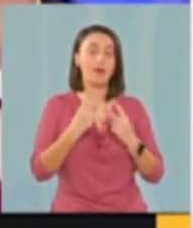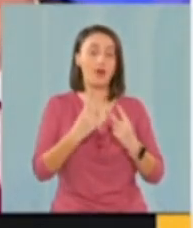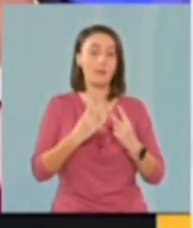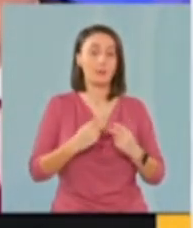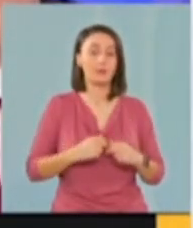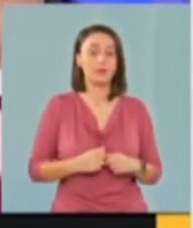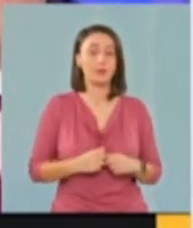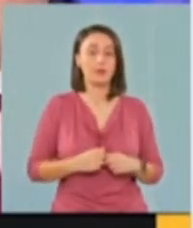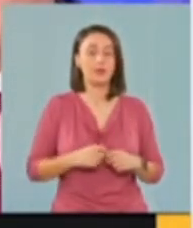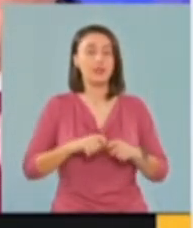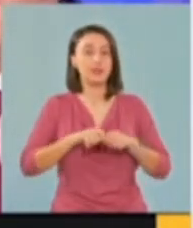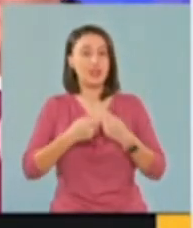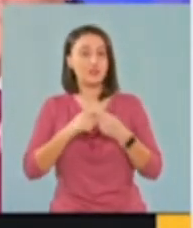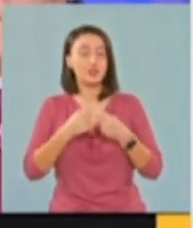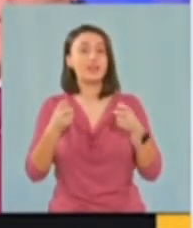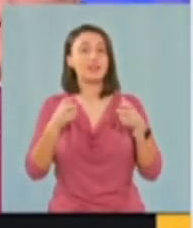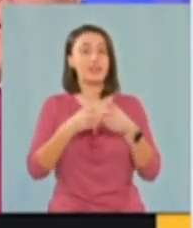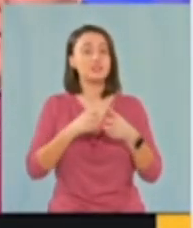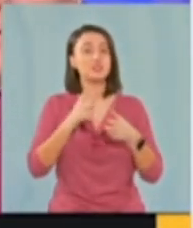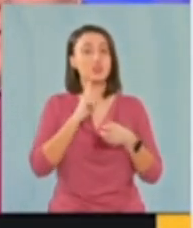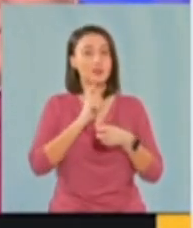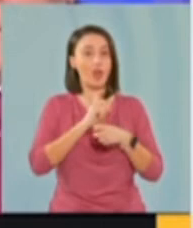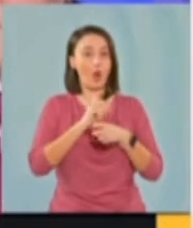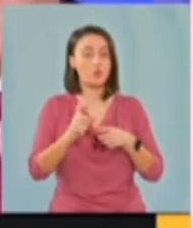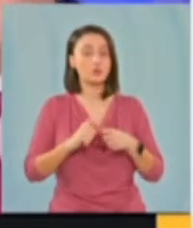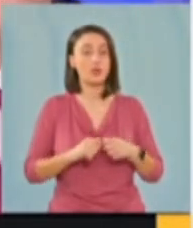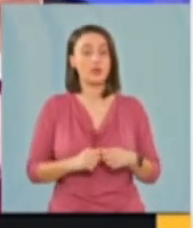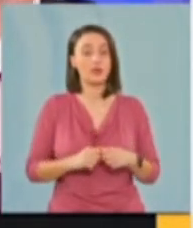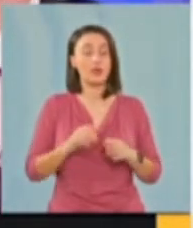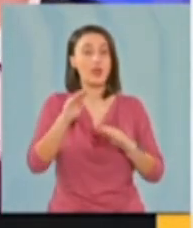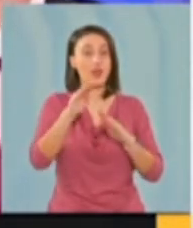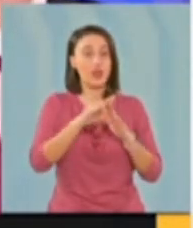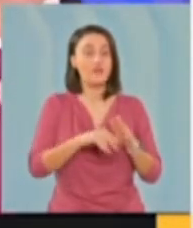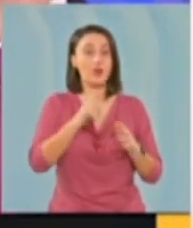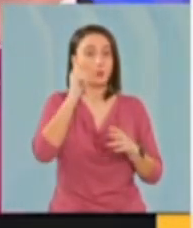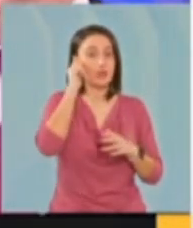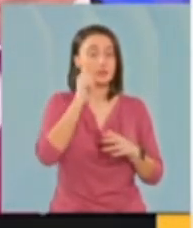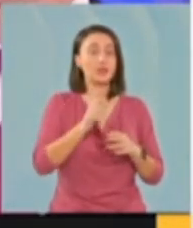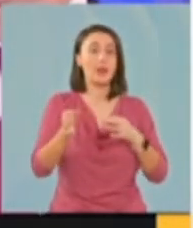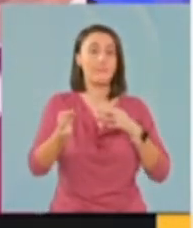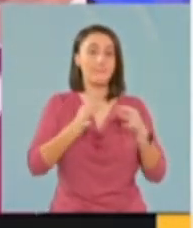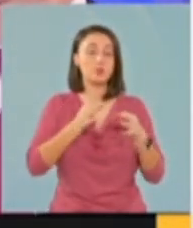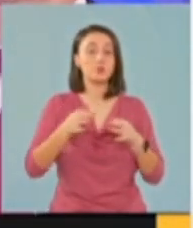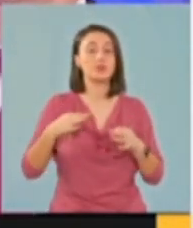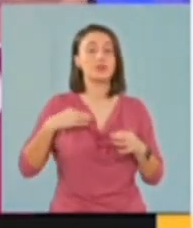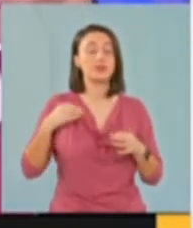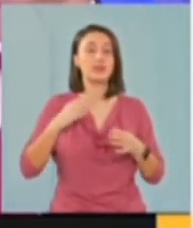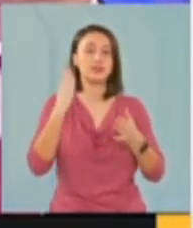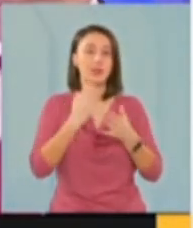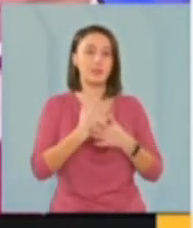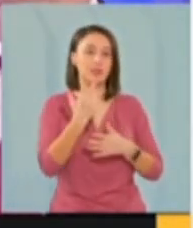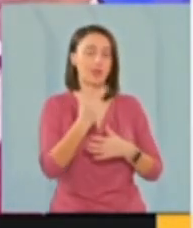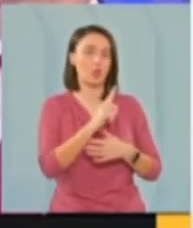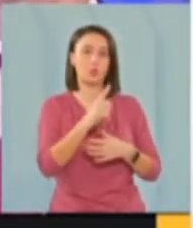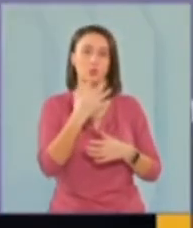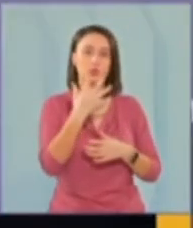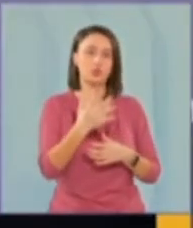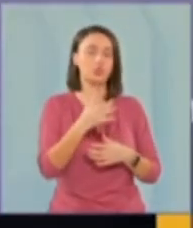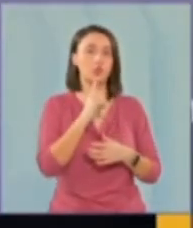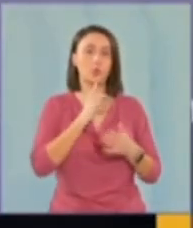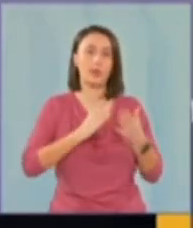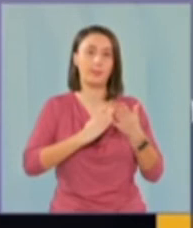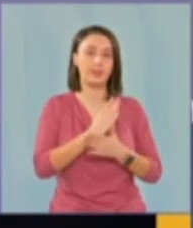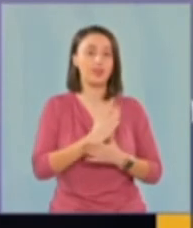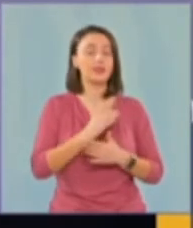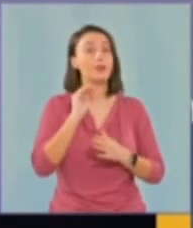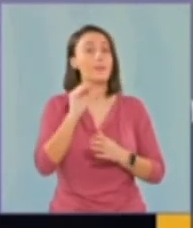disponibilității deficitare a testelor și pe seama nivelului de respectare a regulilor sanitare și s-a stabilit 3, nu 5, nu nelimitat.